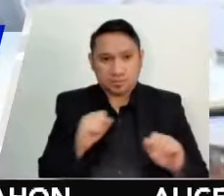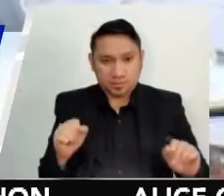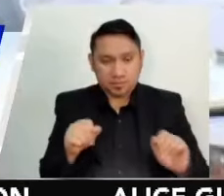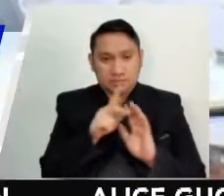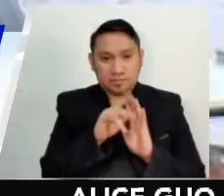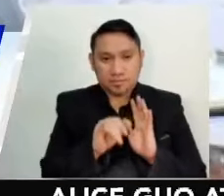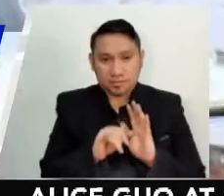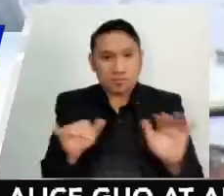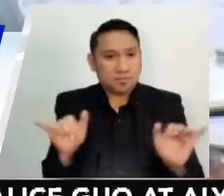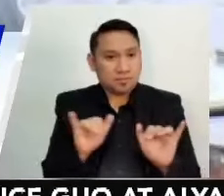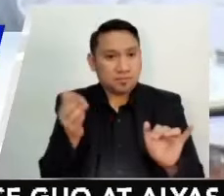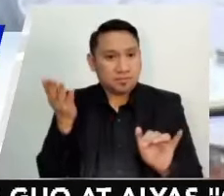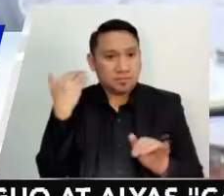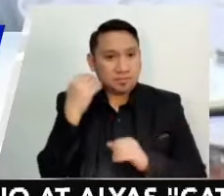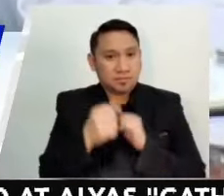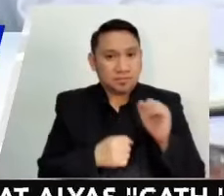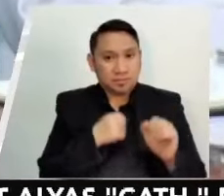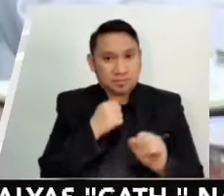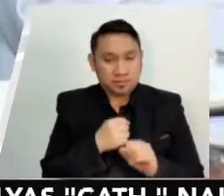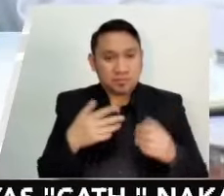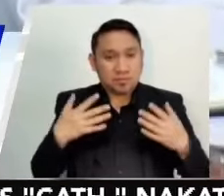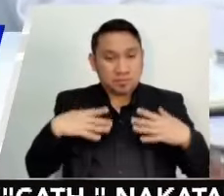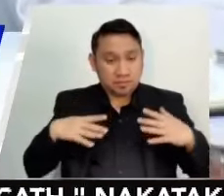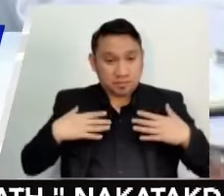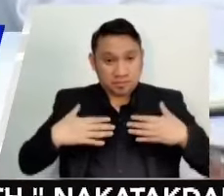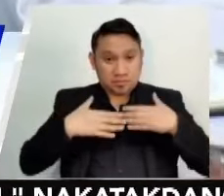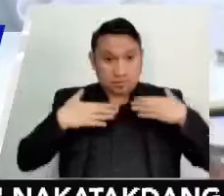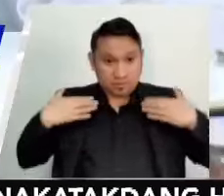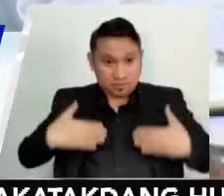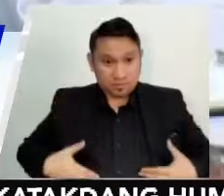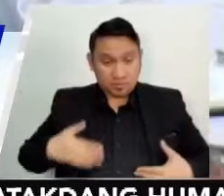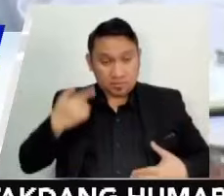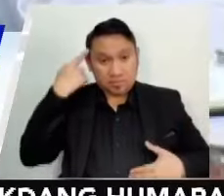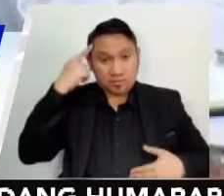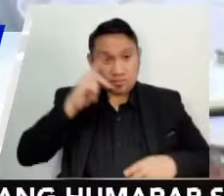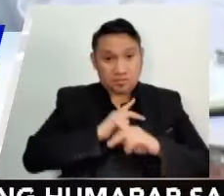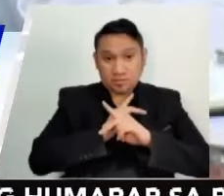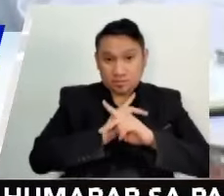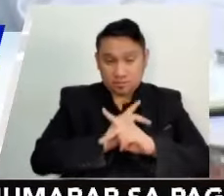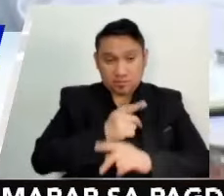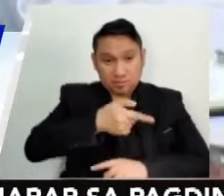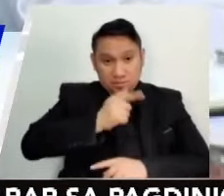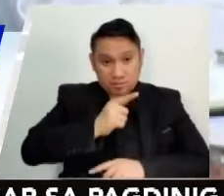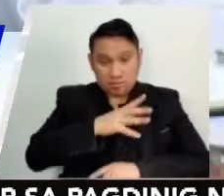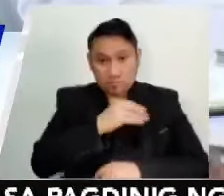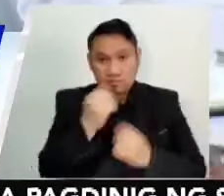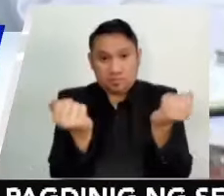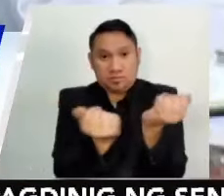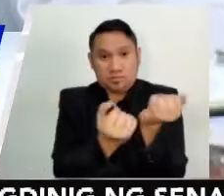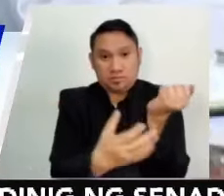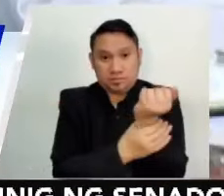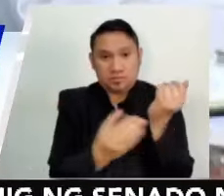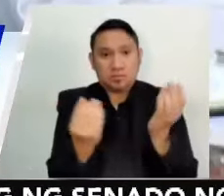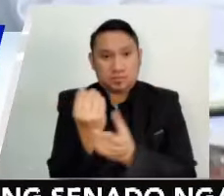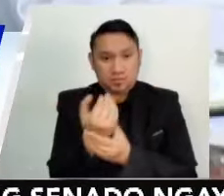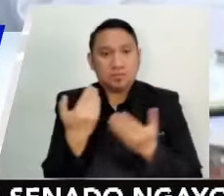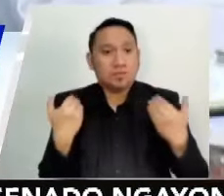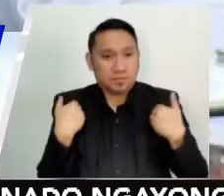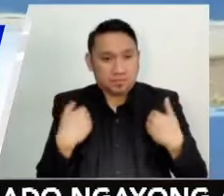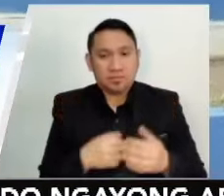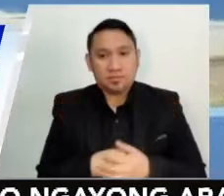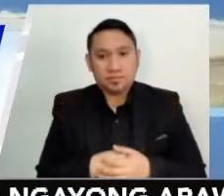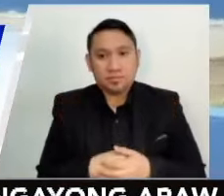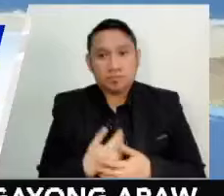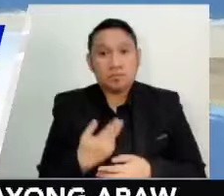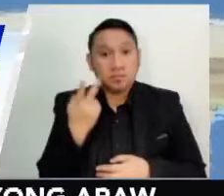po natin na nakasuot ng bulletproof vest, Kevlar helmet at nakaposas si Guo. Samantala, Maris, ito yung nakikita natin ngayon mula